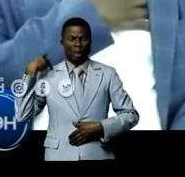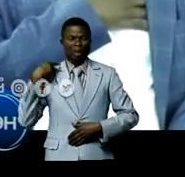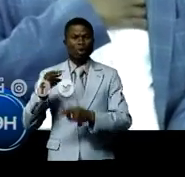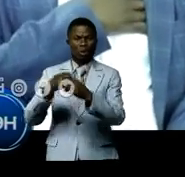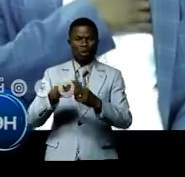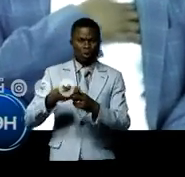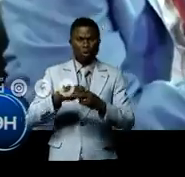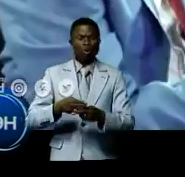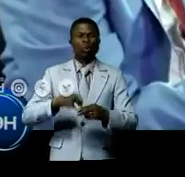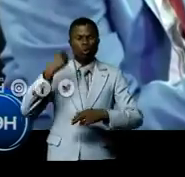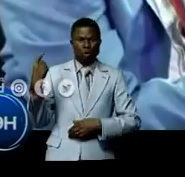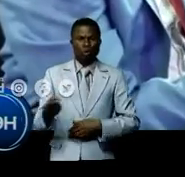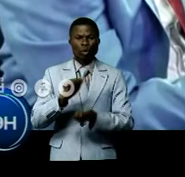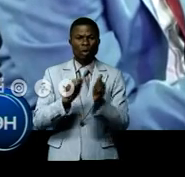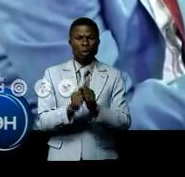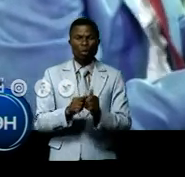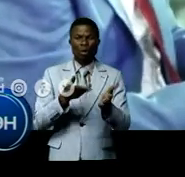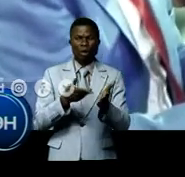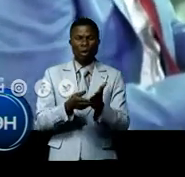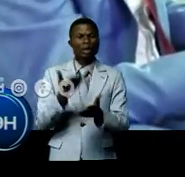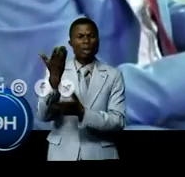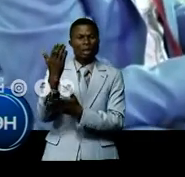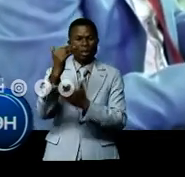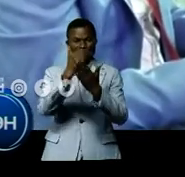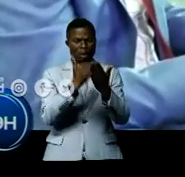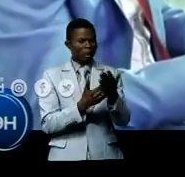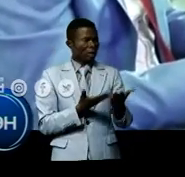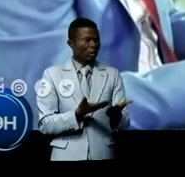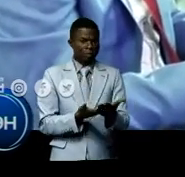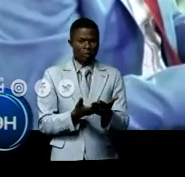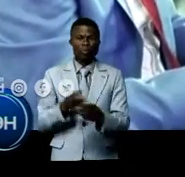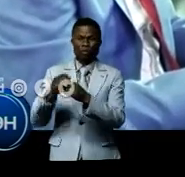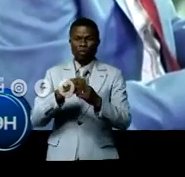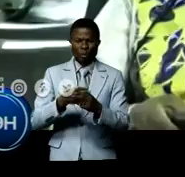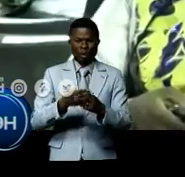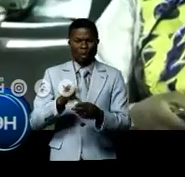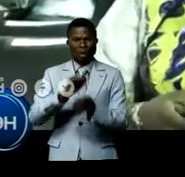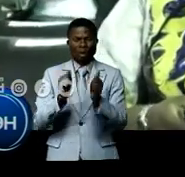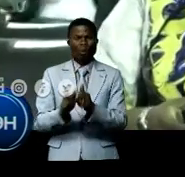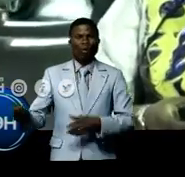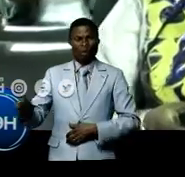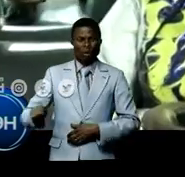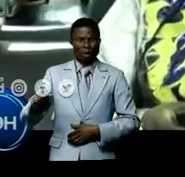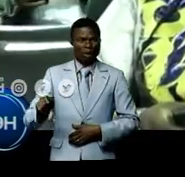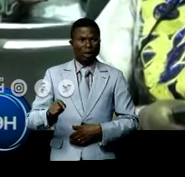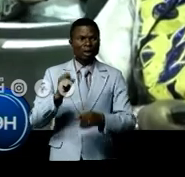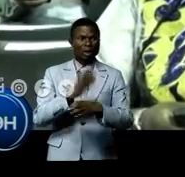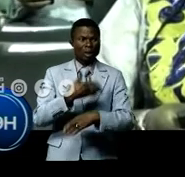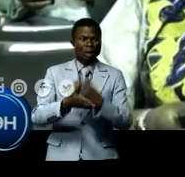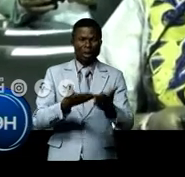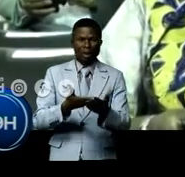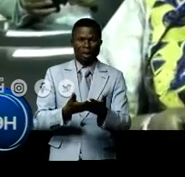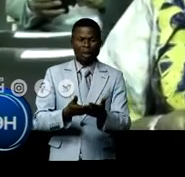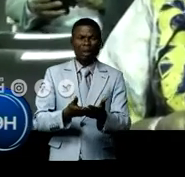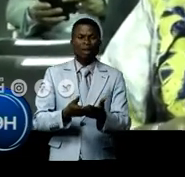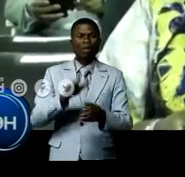les actions du gouvernement provincial avec des recommandations idoines. Le contrôle des entités territoriales décentralisées n'a pas été du reste.